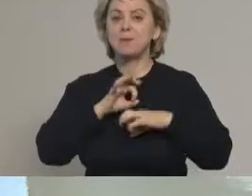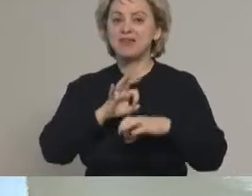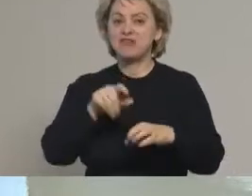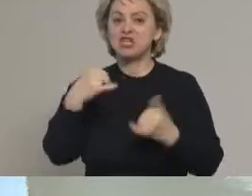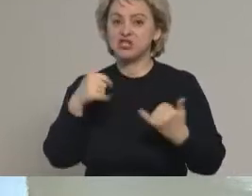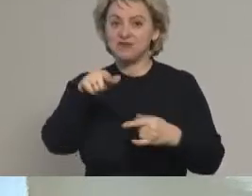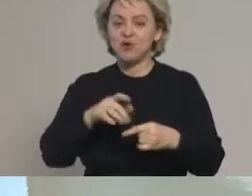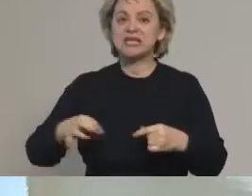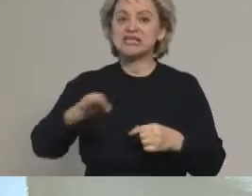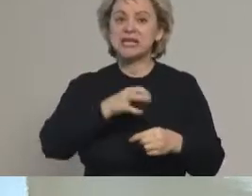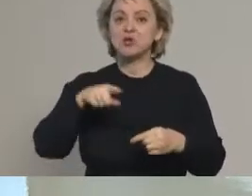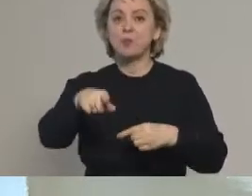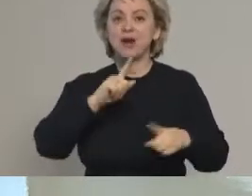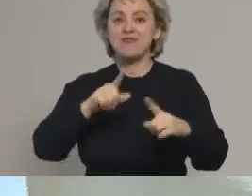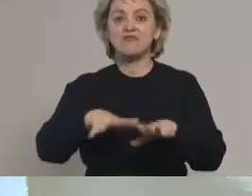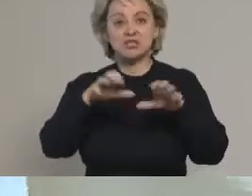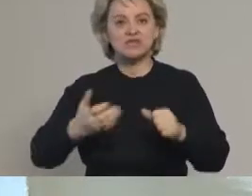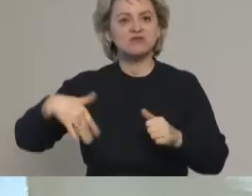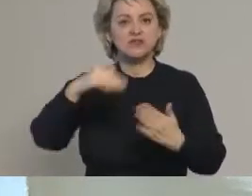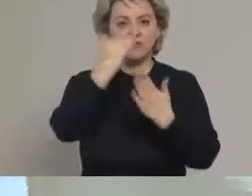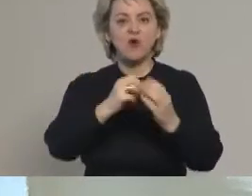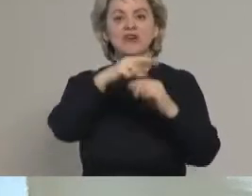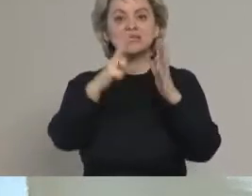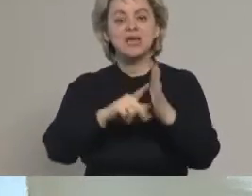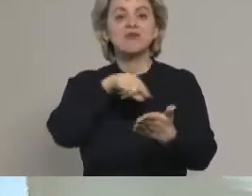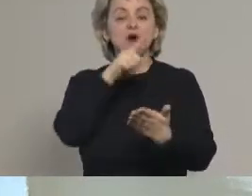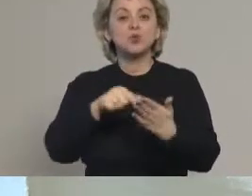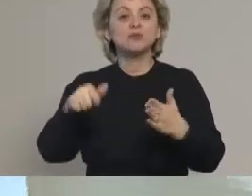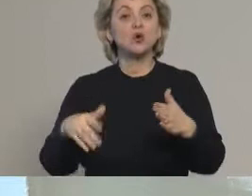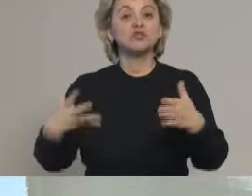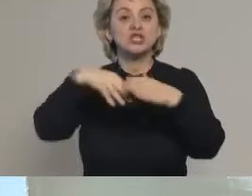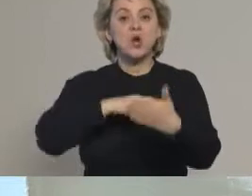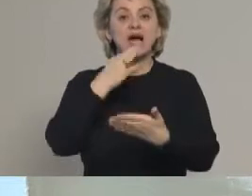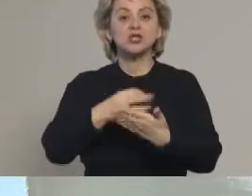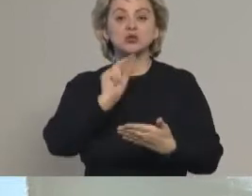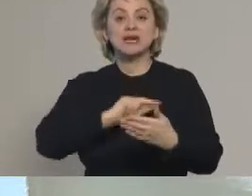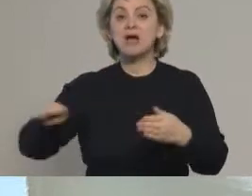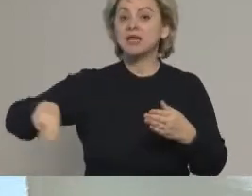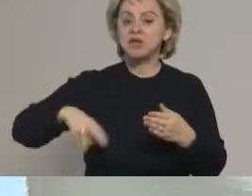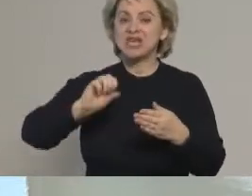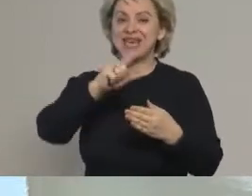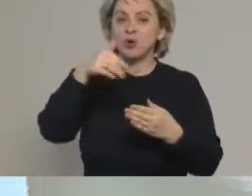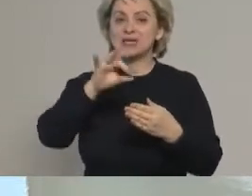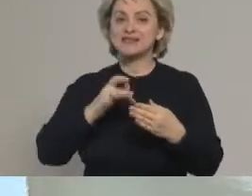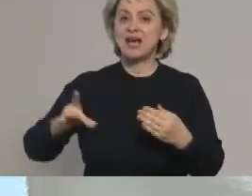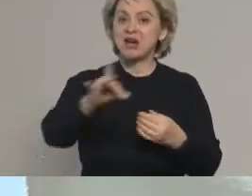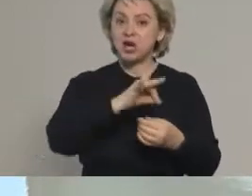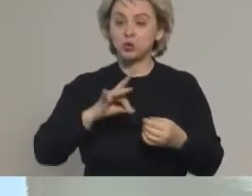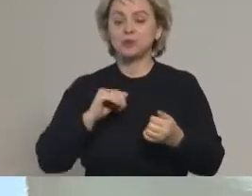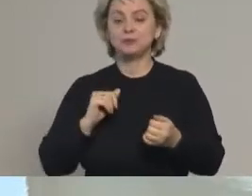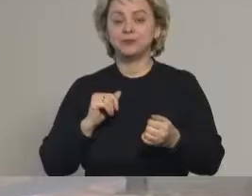сегодня на заседании областного правительства. Всего на повестке 18 вопросов, в том числе отчет о работе администрации Игорлыкского